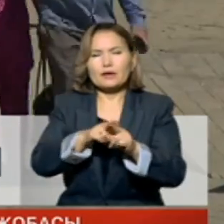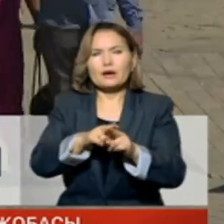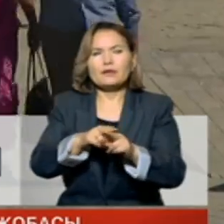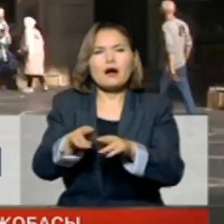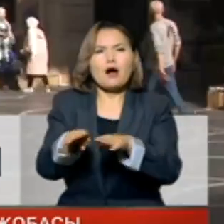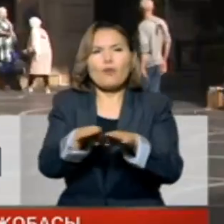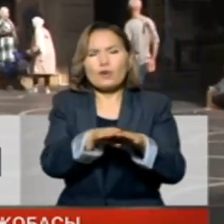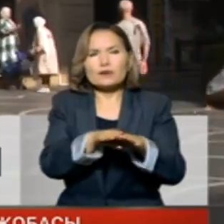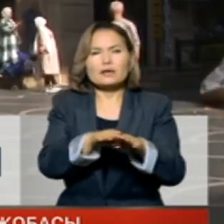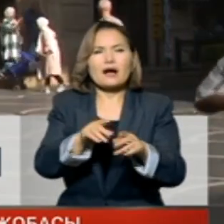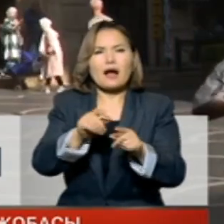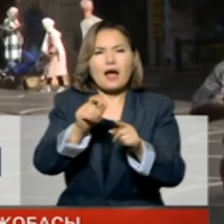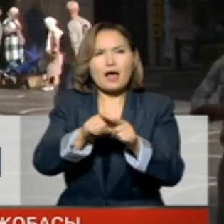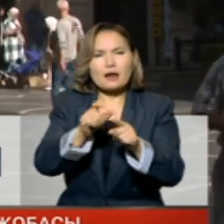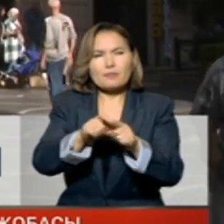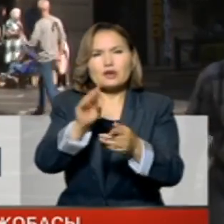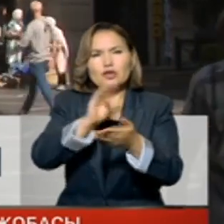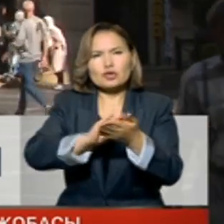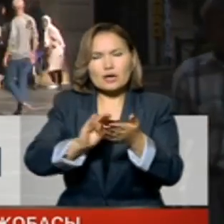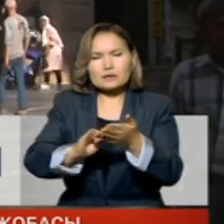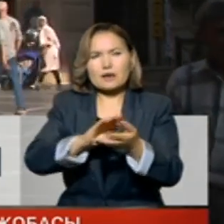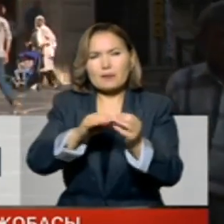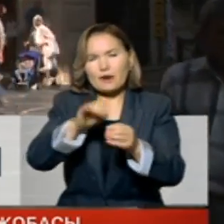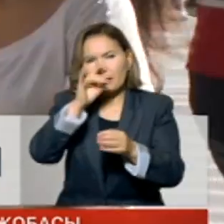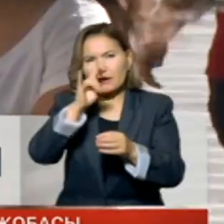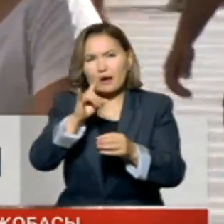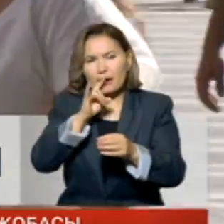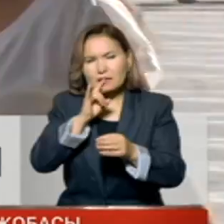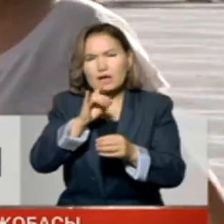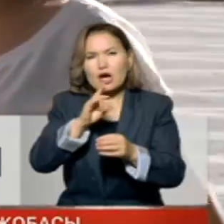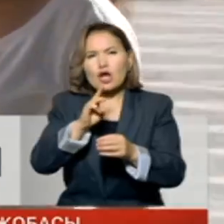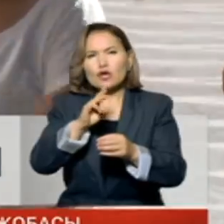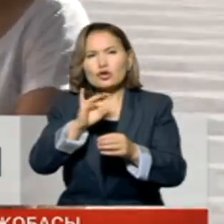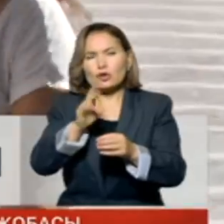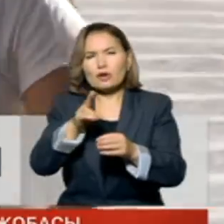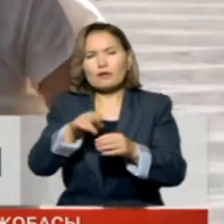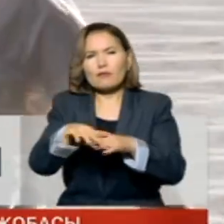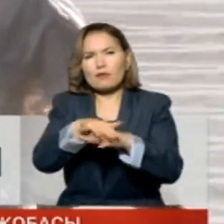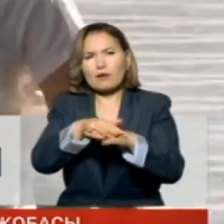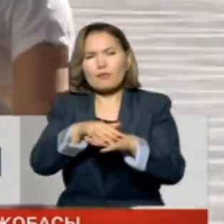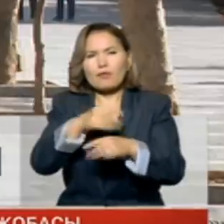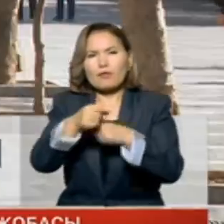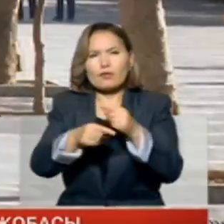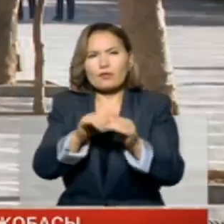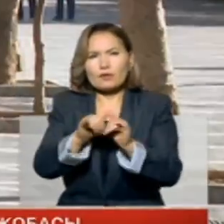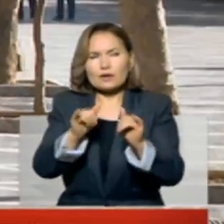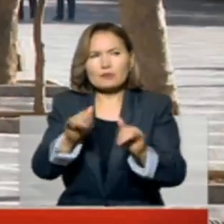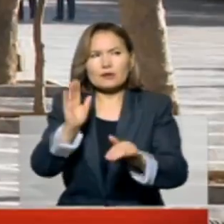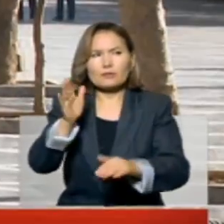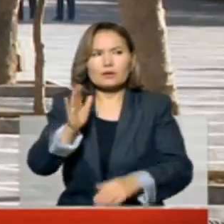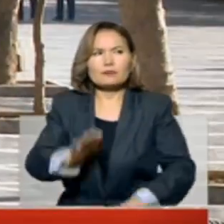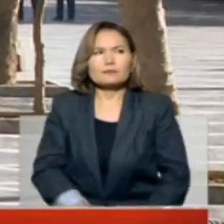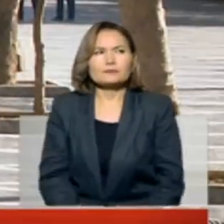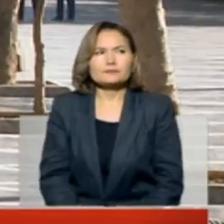әліппидің дамуы түркі халықтарының тіл мұрасын сақтай отырып, оны дамытады делінген комиссияның хабарламасында.